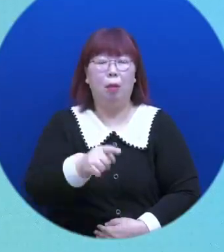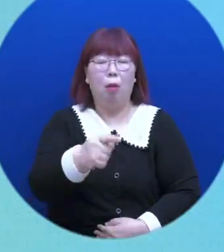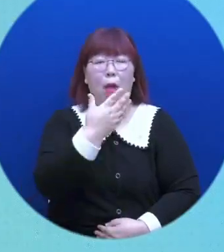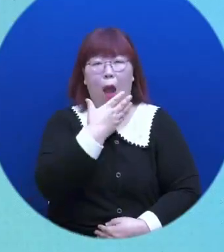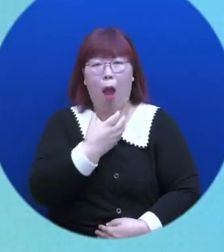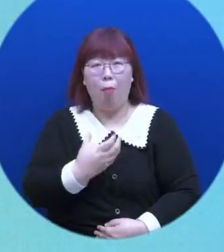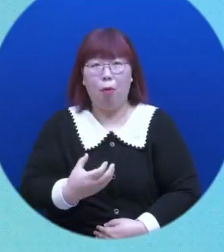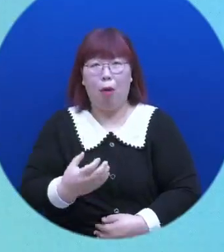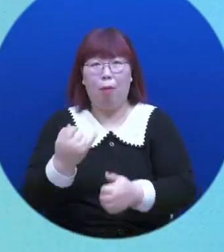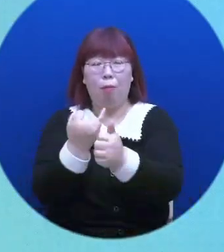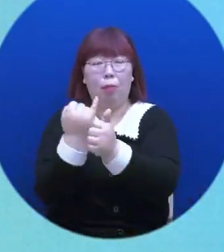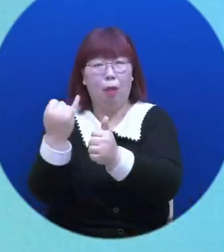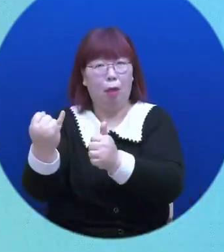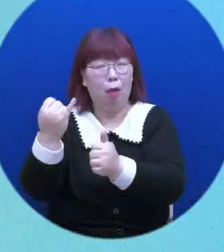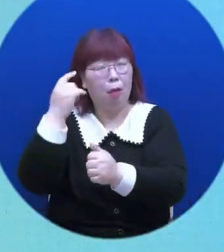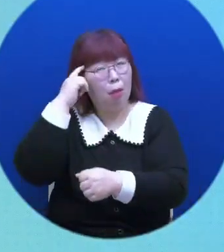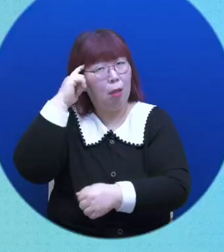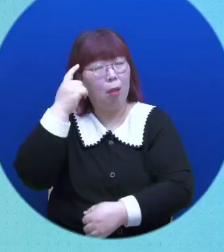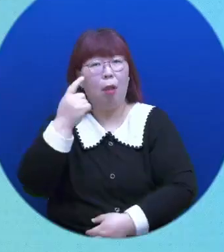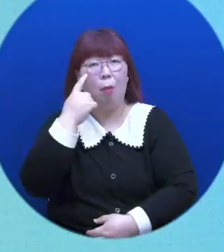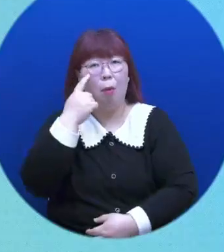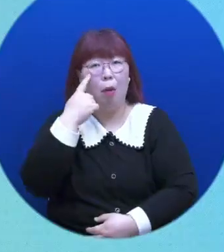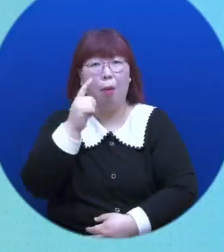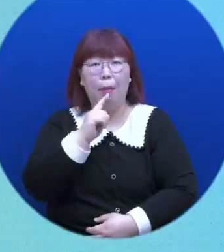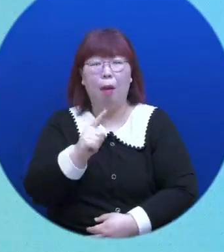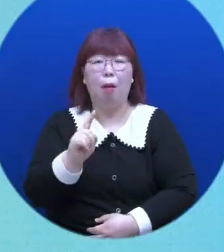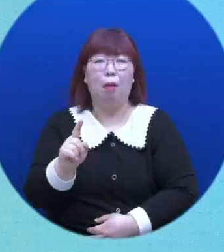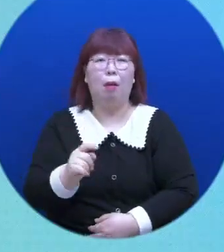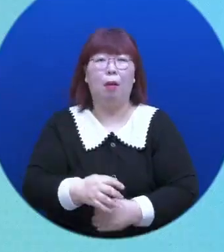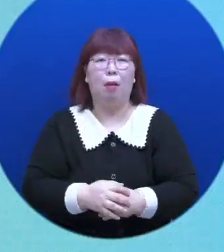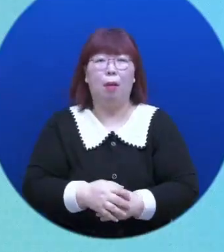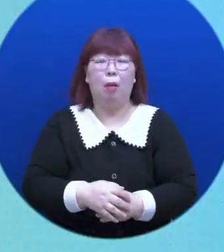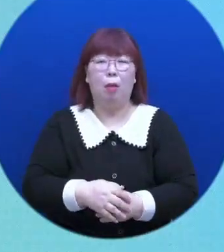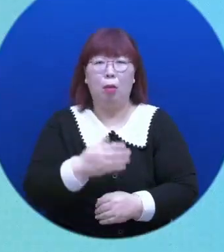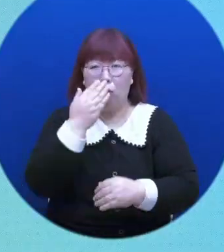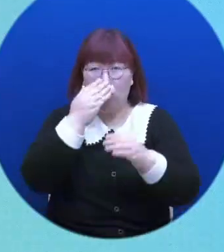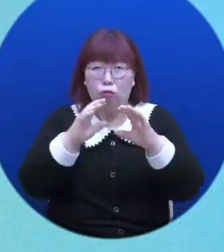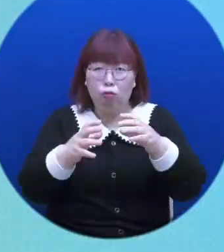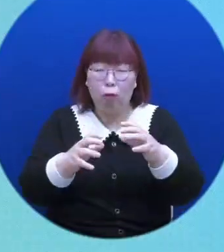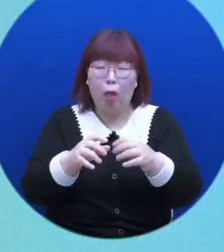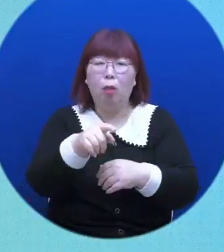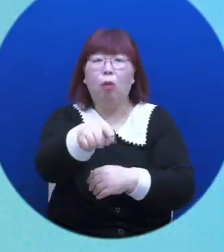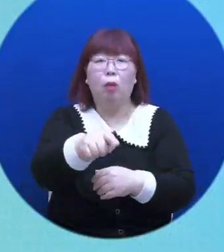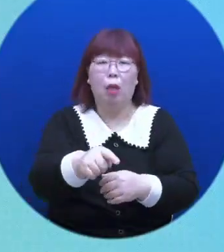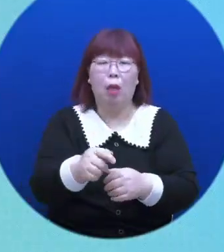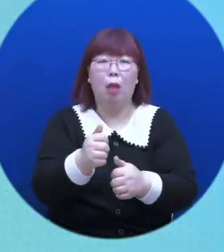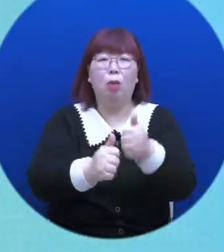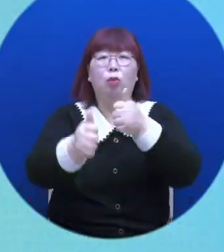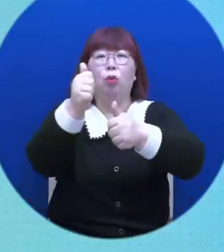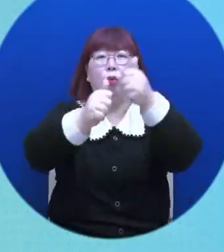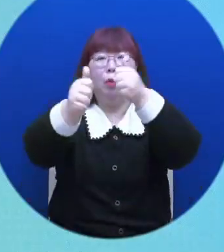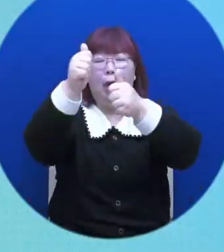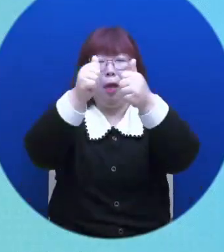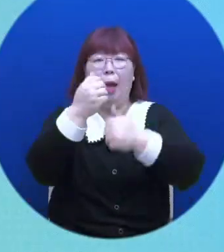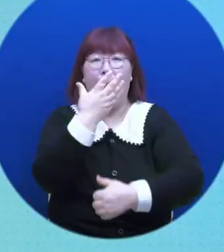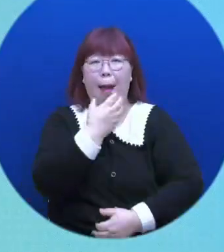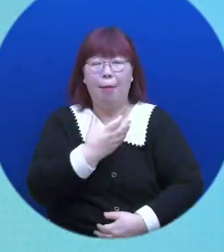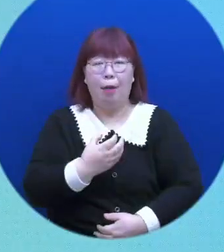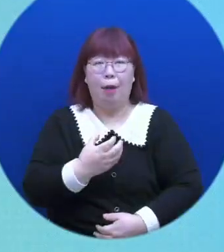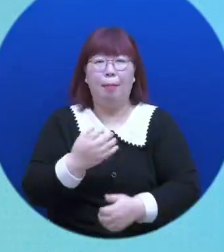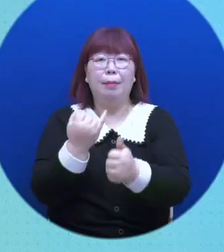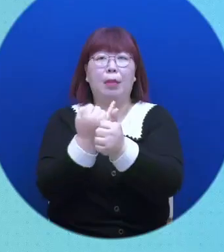사라를 생각해 보라, 이 말은 유다인들, 너희들의 조상 아브라함과 사라가